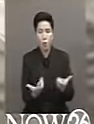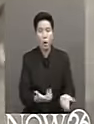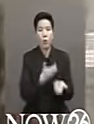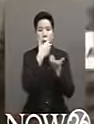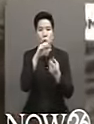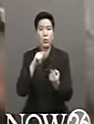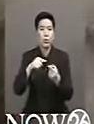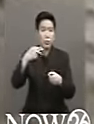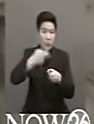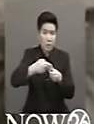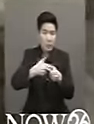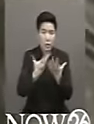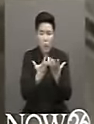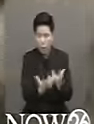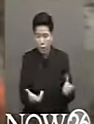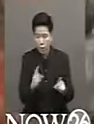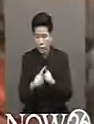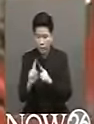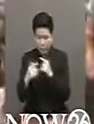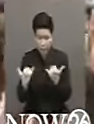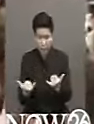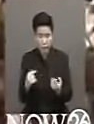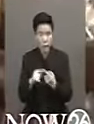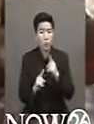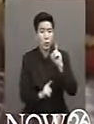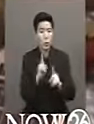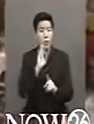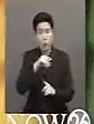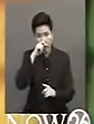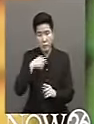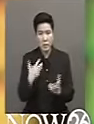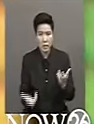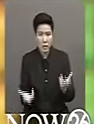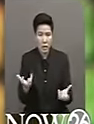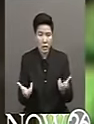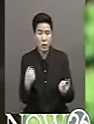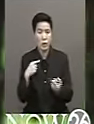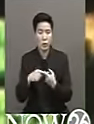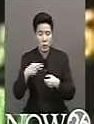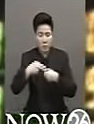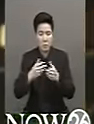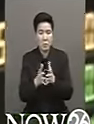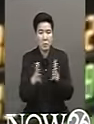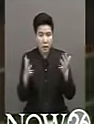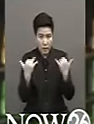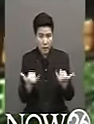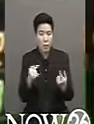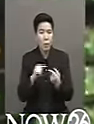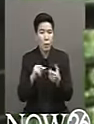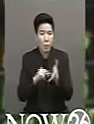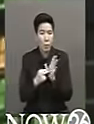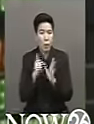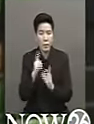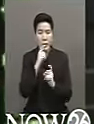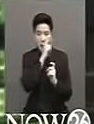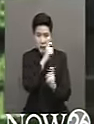สินค้าน้ำมันและสินค้าภกพัน์อื่นๆและตลาดหุ้นไทยก็มีน้ำหนักของหุ้นกลุ่มพลังงานมากจึงถือเป็นความ